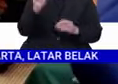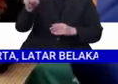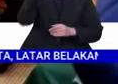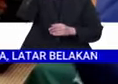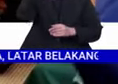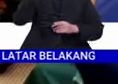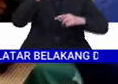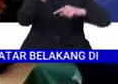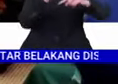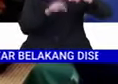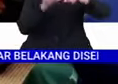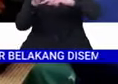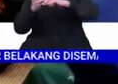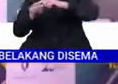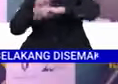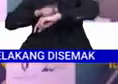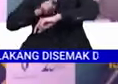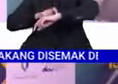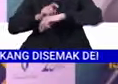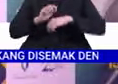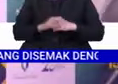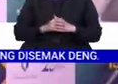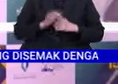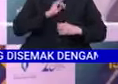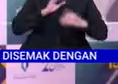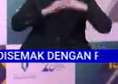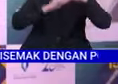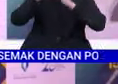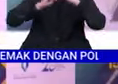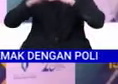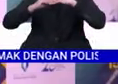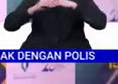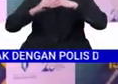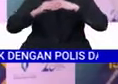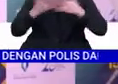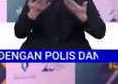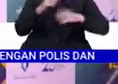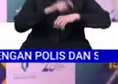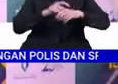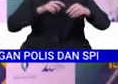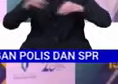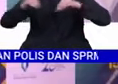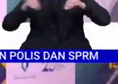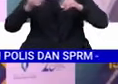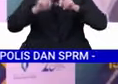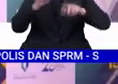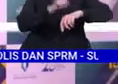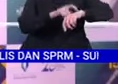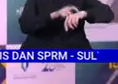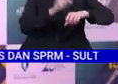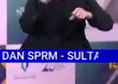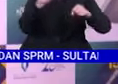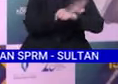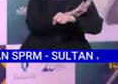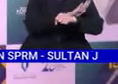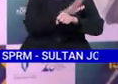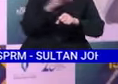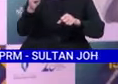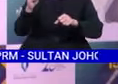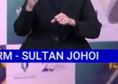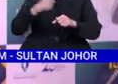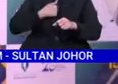membagikan masa-masa sayur-sayur karena sangat fleksibel bukan dari segi Tamini semen tapi masa itu memang tidak cukup tapi